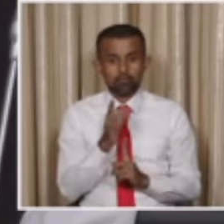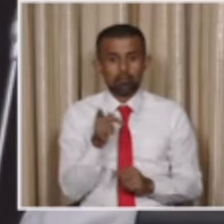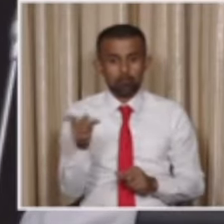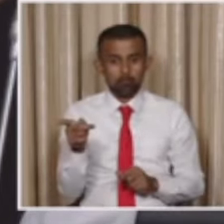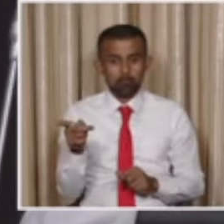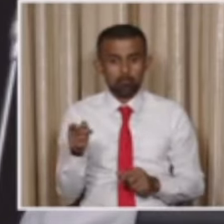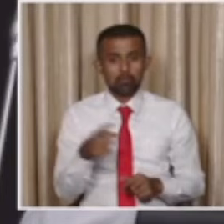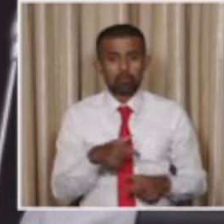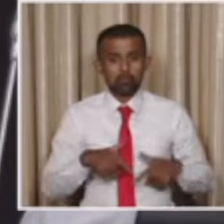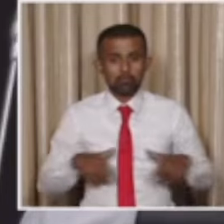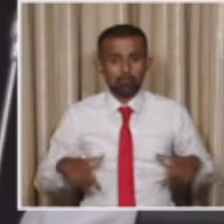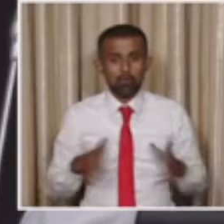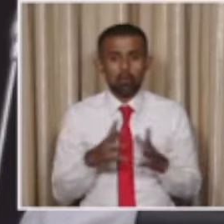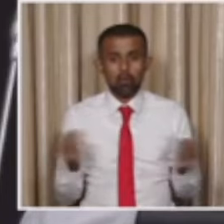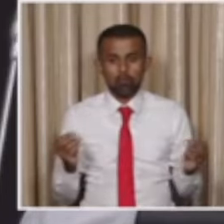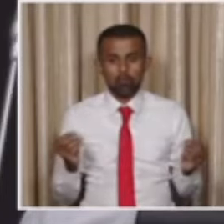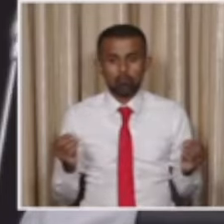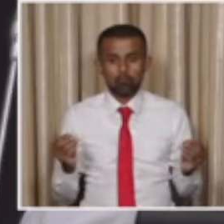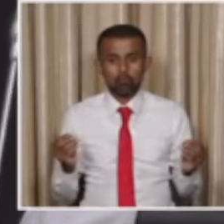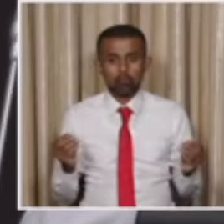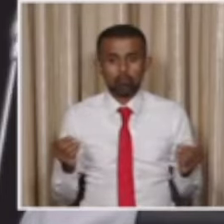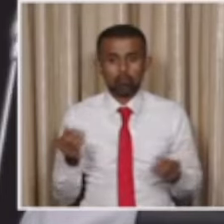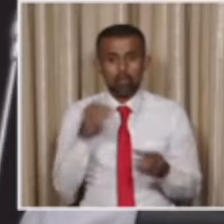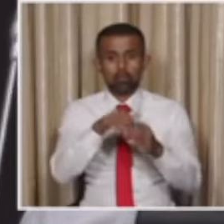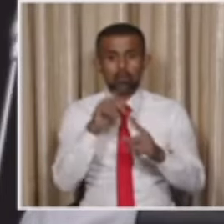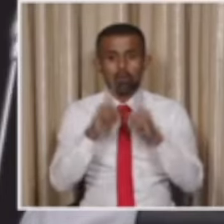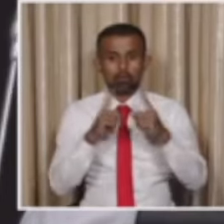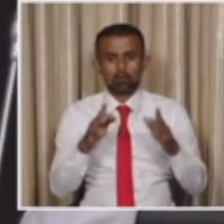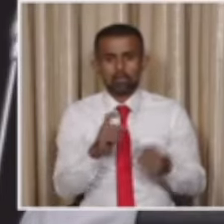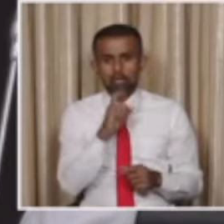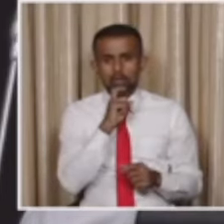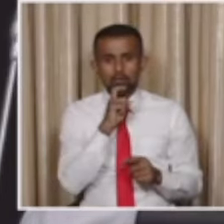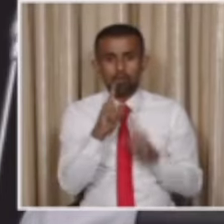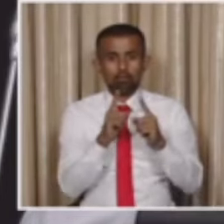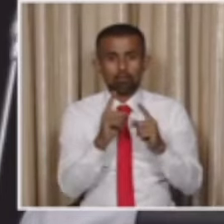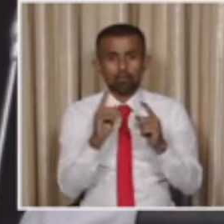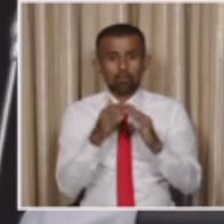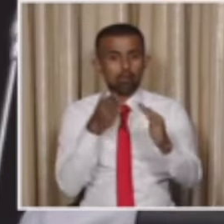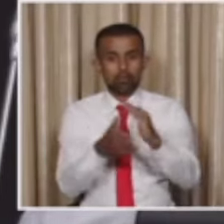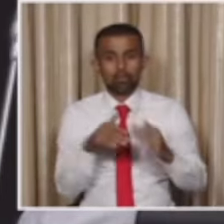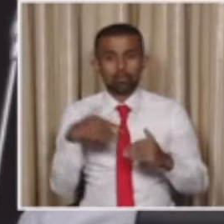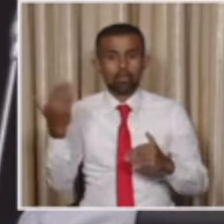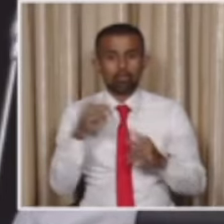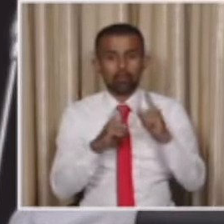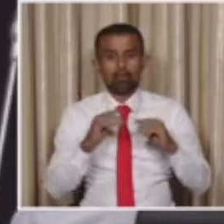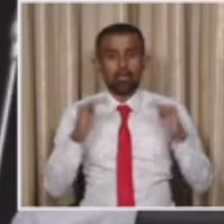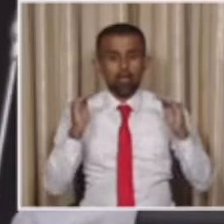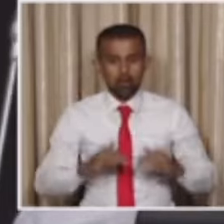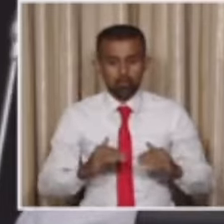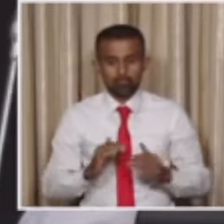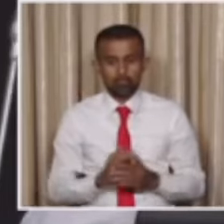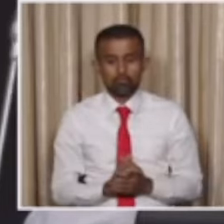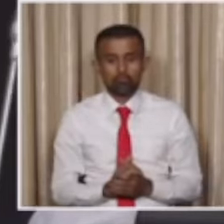මෙතුමාගේ තනතුර තහනම් කරුවා ගිහිල්ලා චේම්බර් එක ඇතුලේ කතා කරලා. එයා වැඩි නඩු කතා කරන්නේ චේම්බර් ඇතුලේ, එළිය කතා කරන අඩුයි. කලාතුරකින්